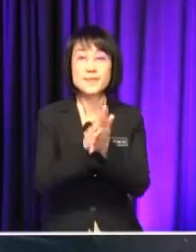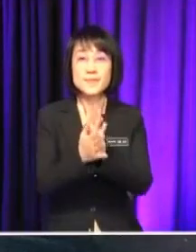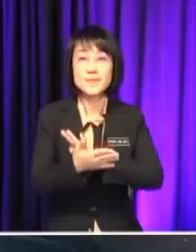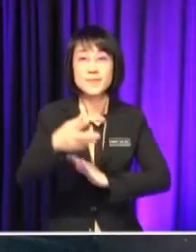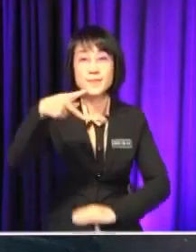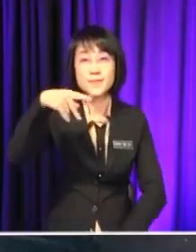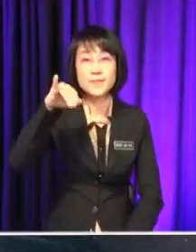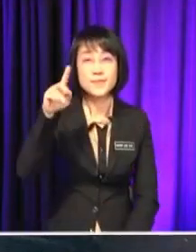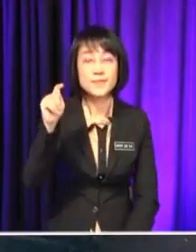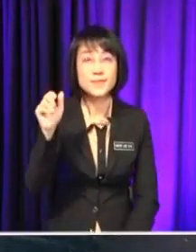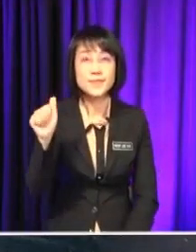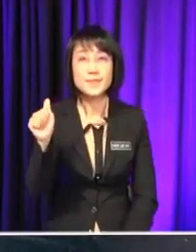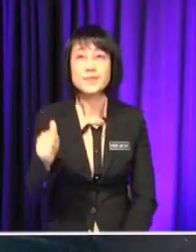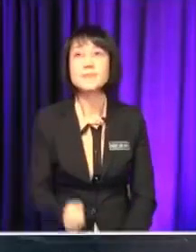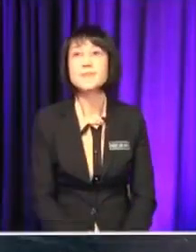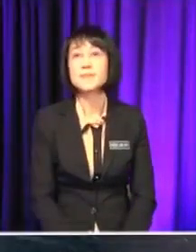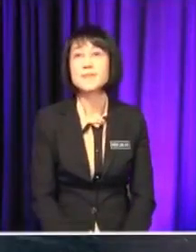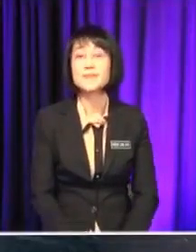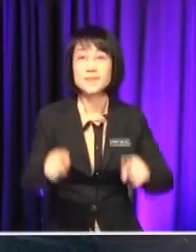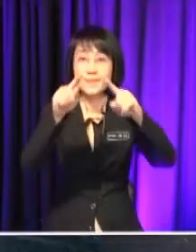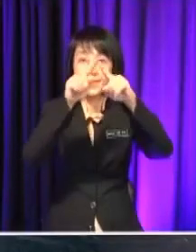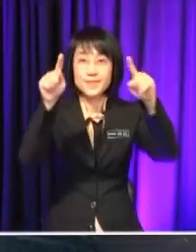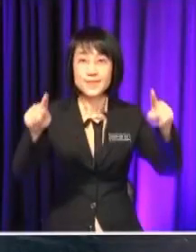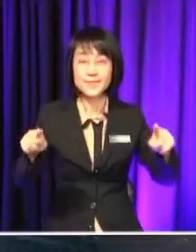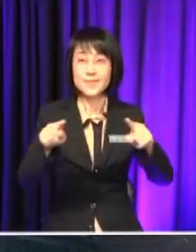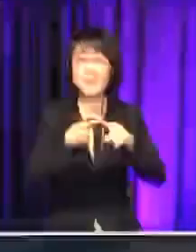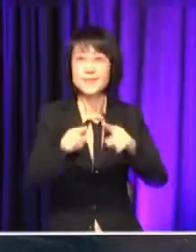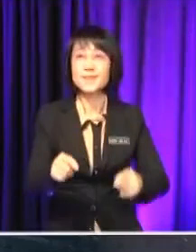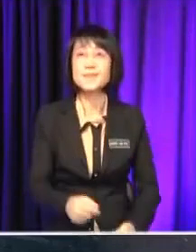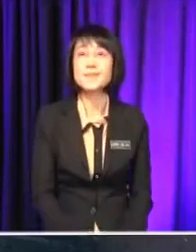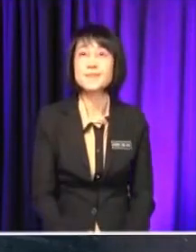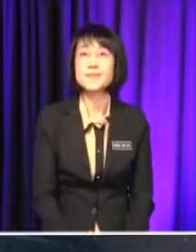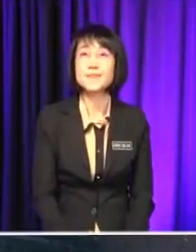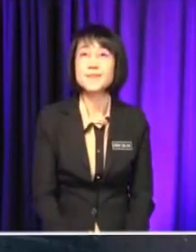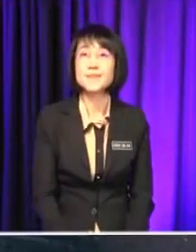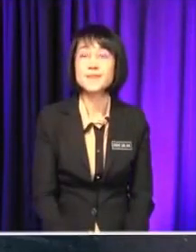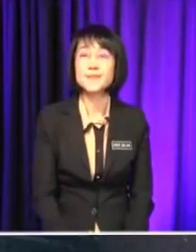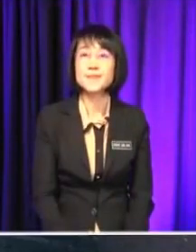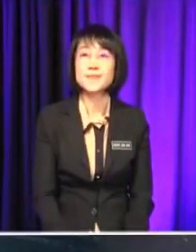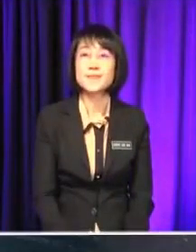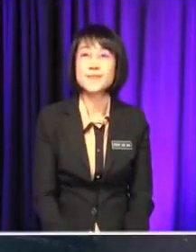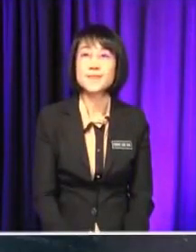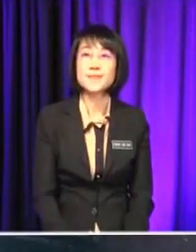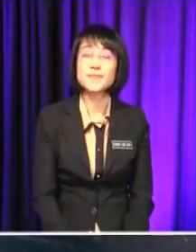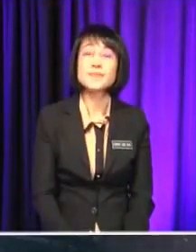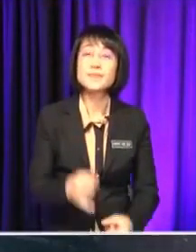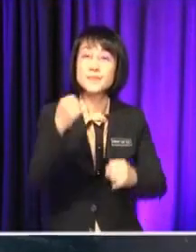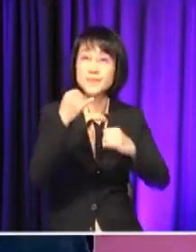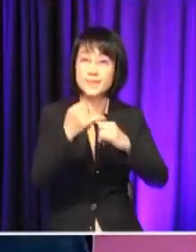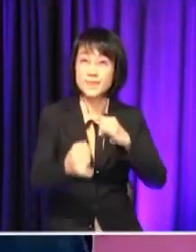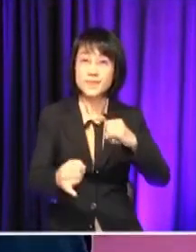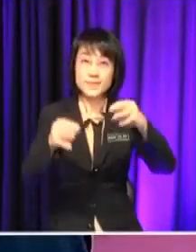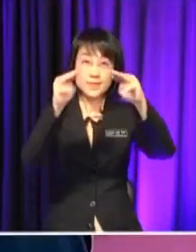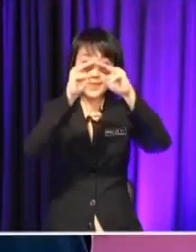keset tuh Nah itulah simbol sebagai perekam video digital tersebut ee gambarnya seperti pita Oke dan yang terakhir adalah